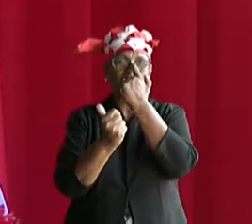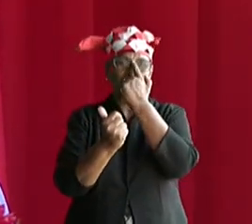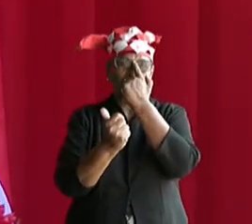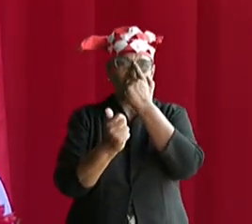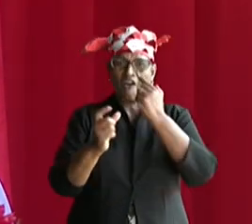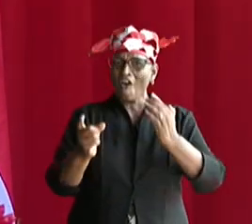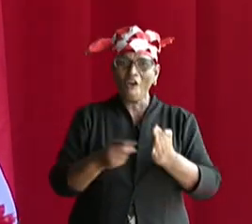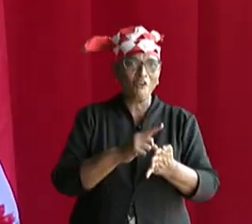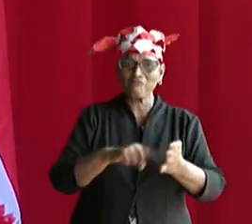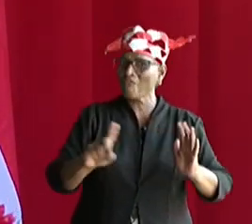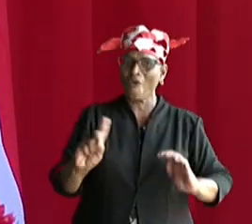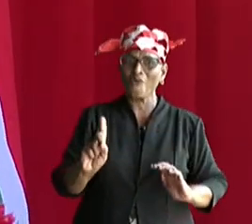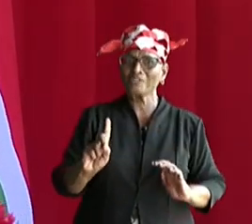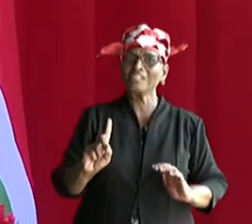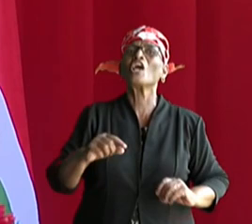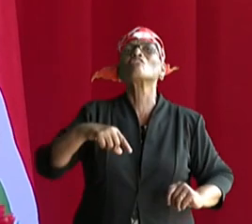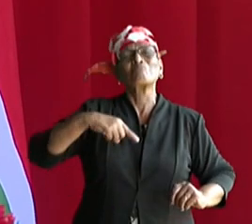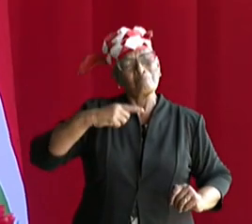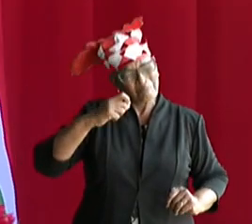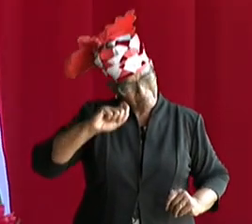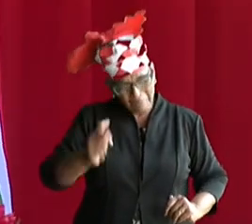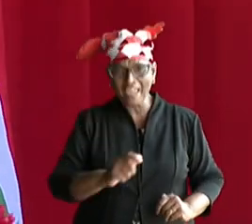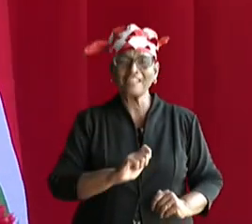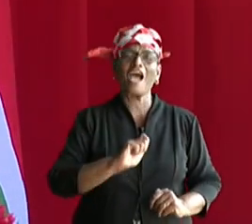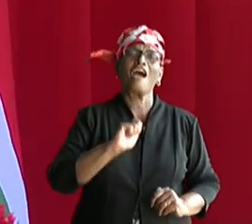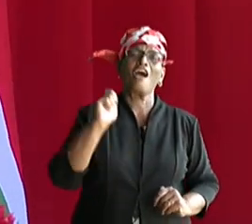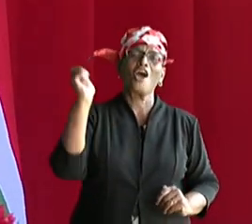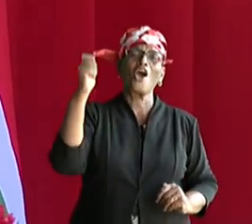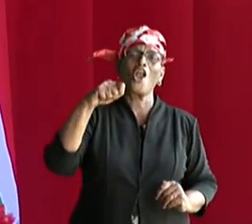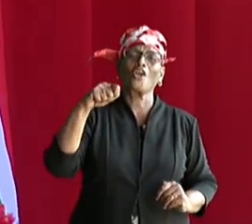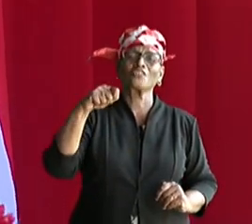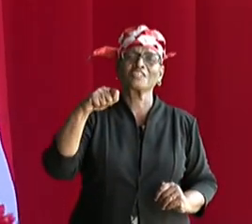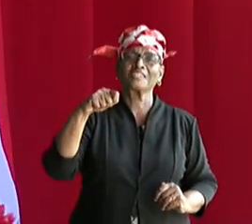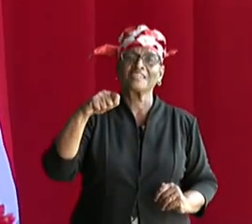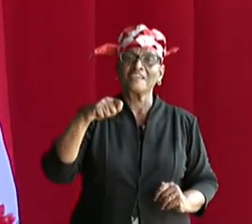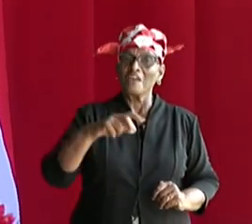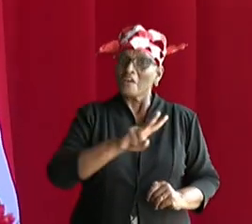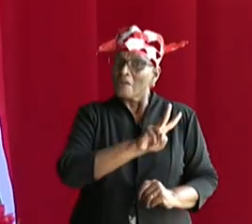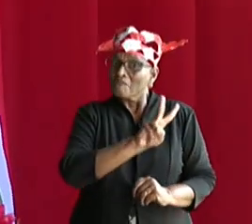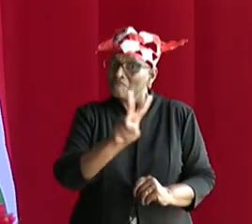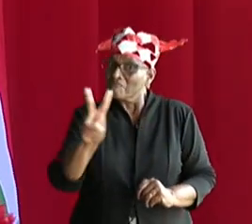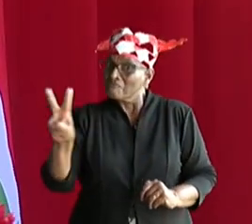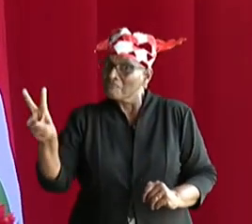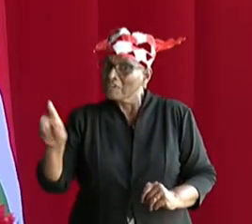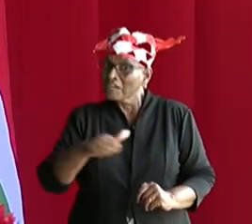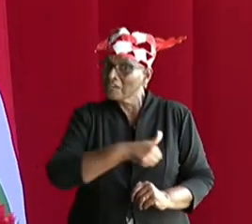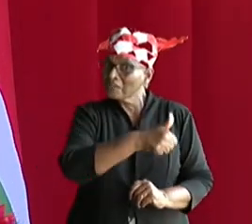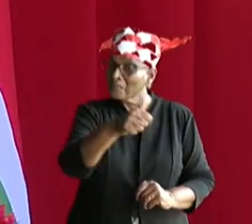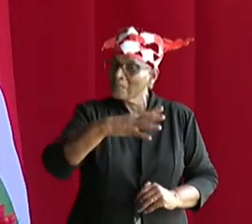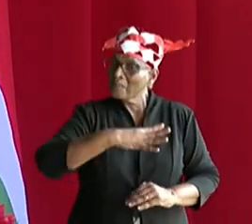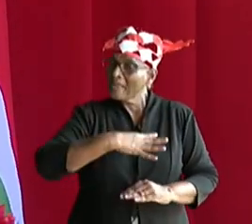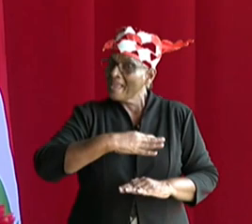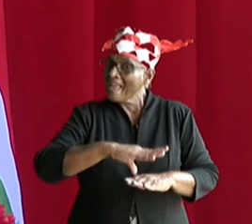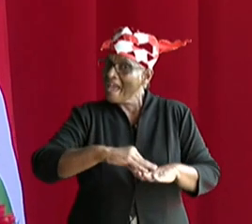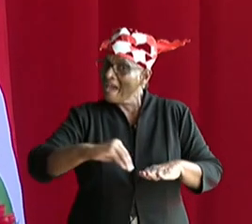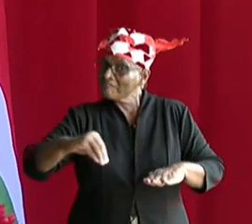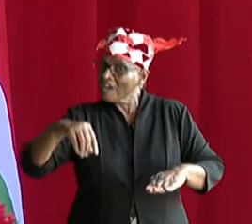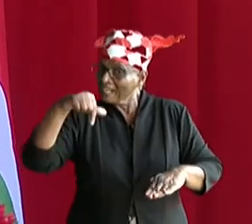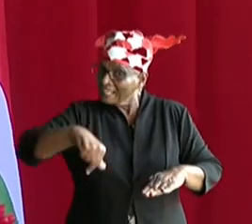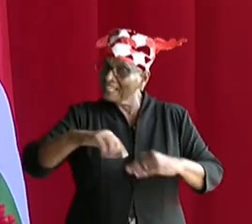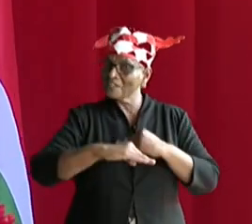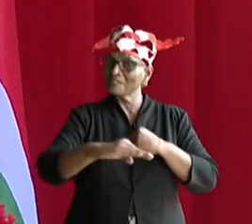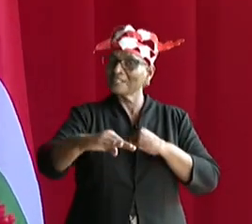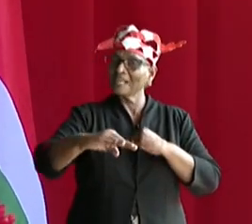onnavolgbare wijze gelukt. De vrede die wij altijd hebben ervaren in ons land zullen wij onder